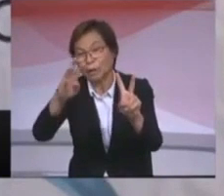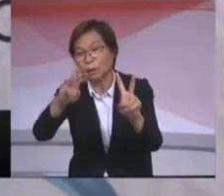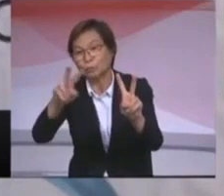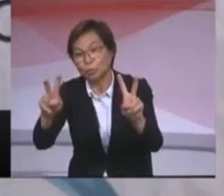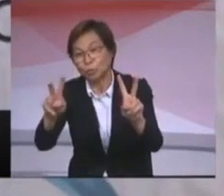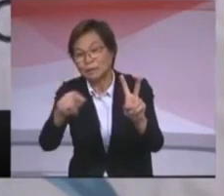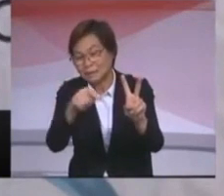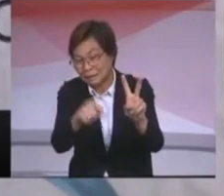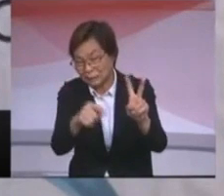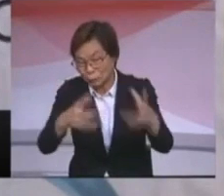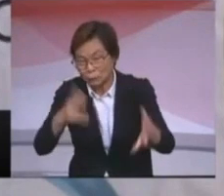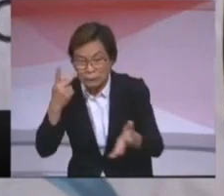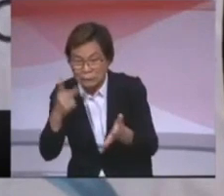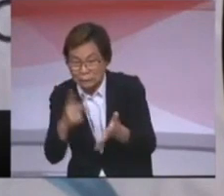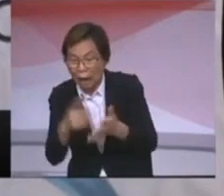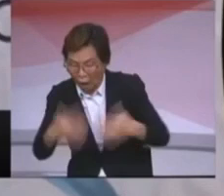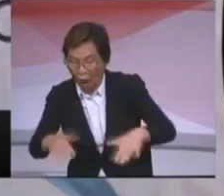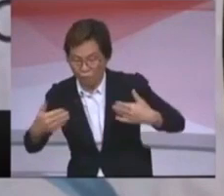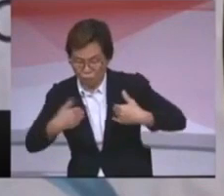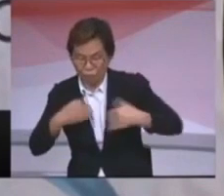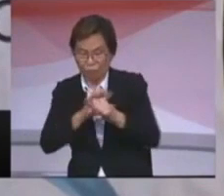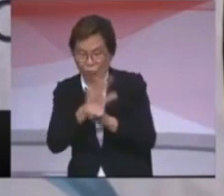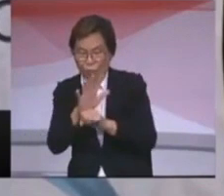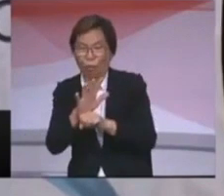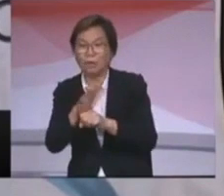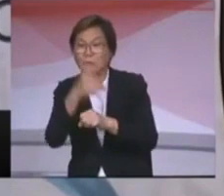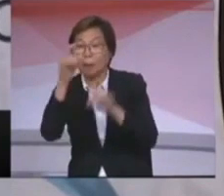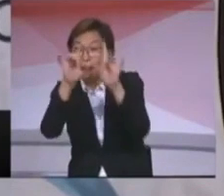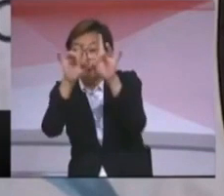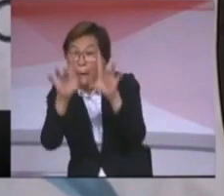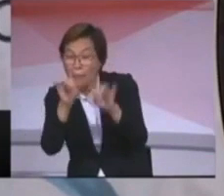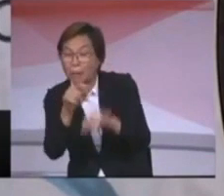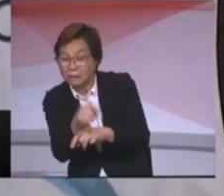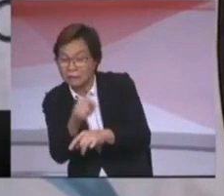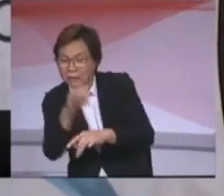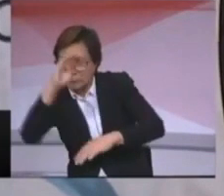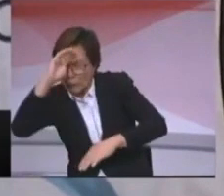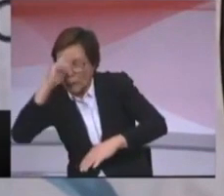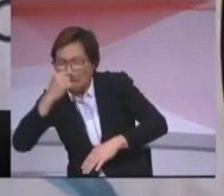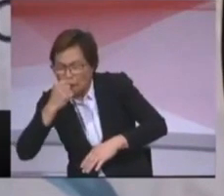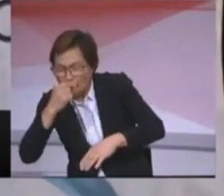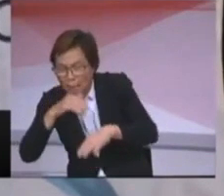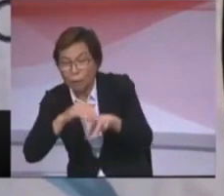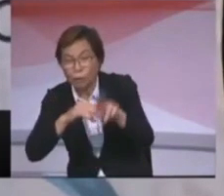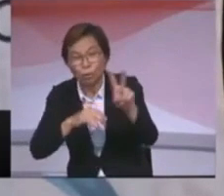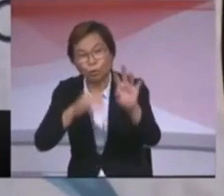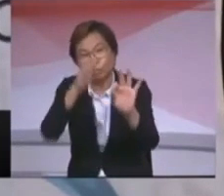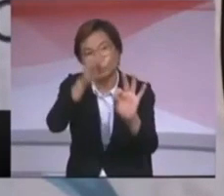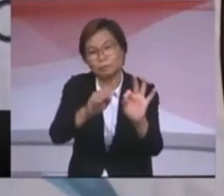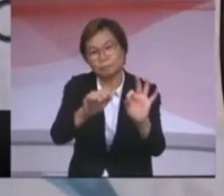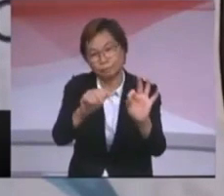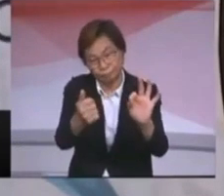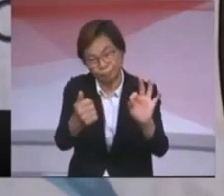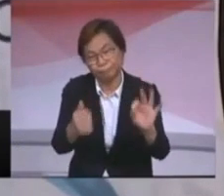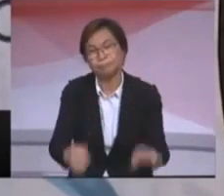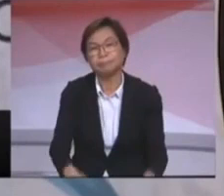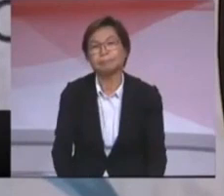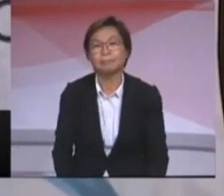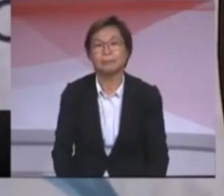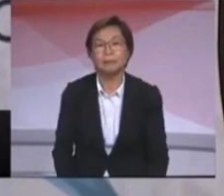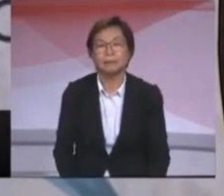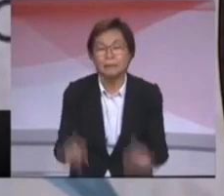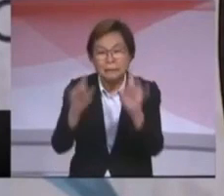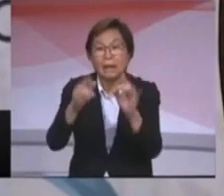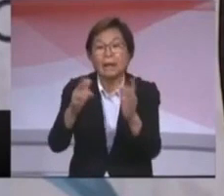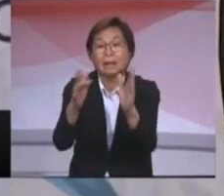ke-29,262 telah dikenal pasti positif hasil saringan individu bergejala pada 29 Oktober 2020.